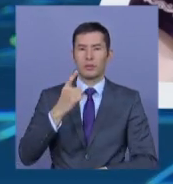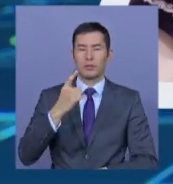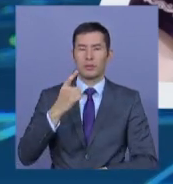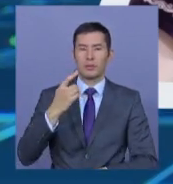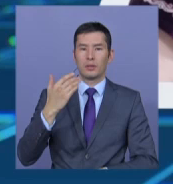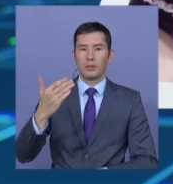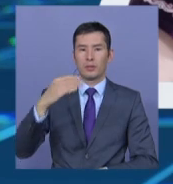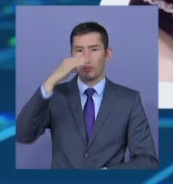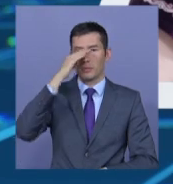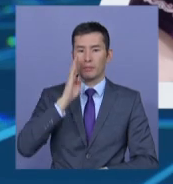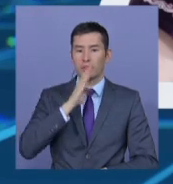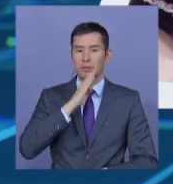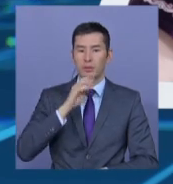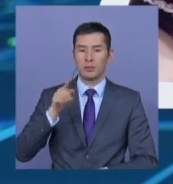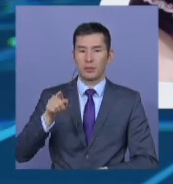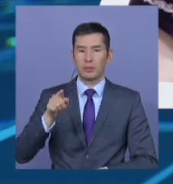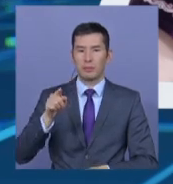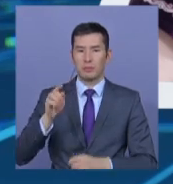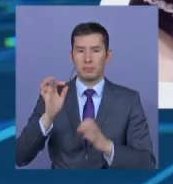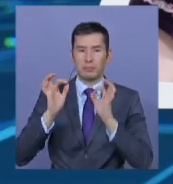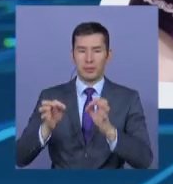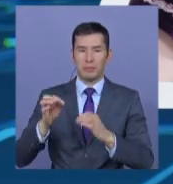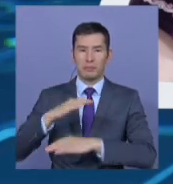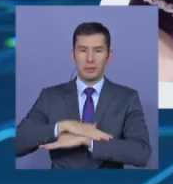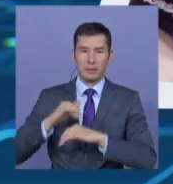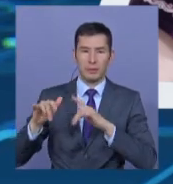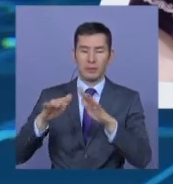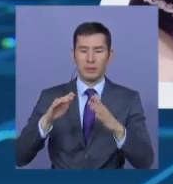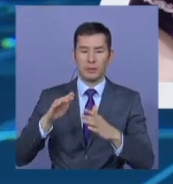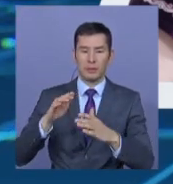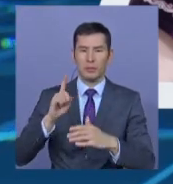ата-анасының нақты дұрыс жолда келе жатқаны біріншіден көзге түседі. Өйткені